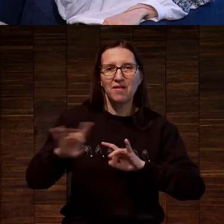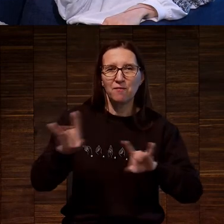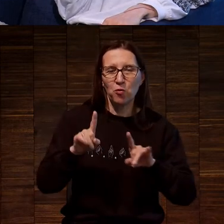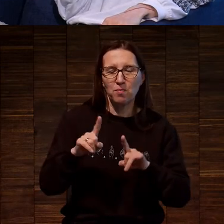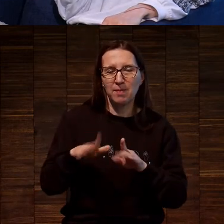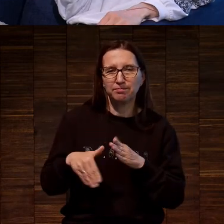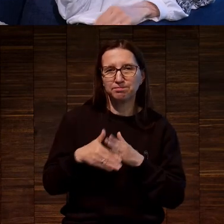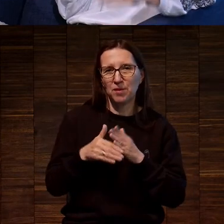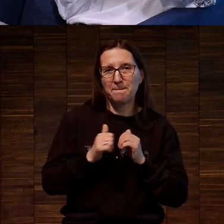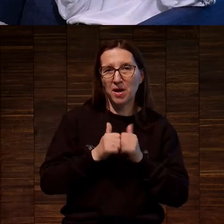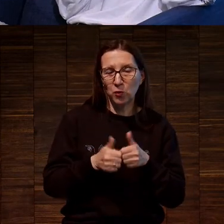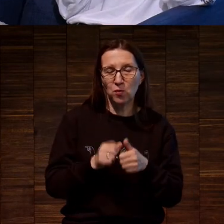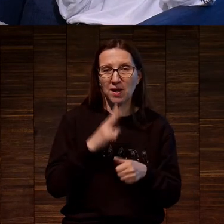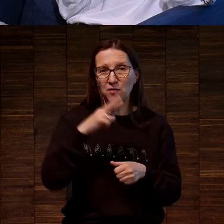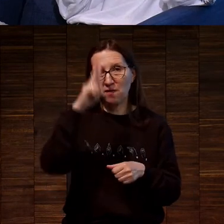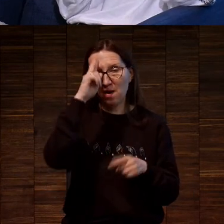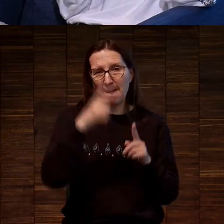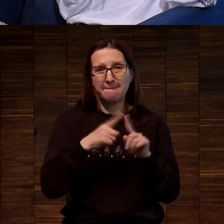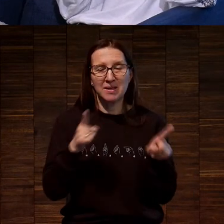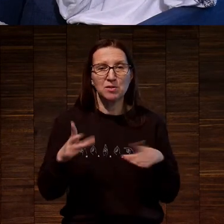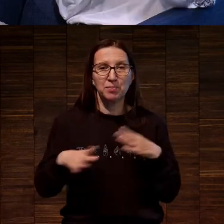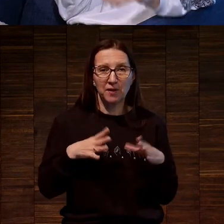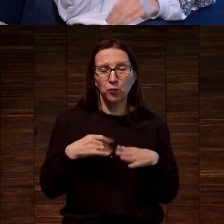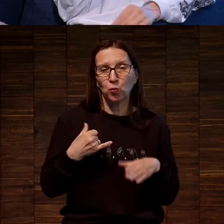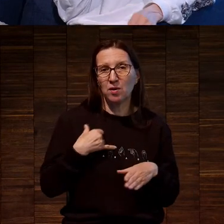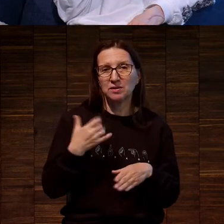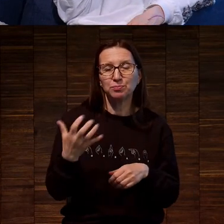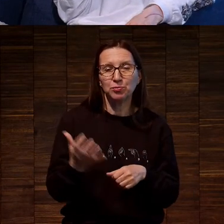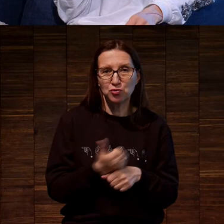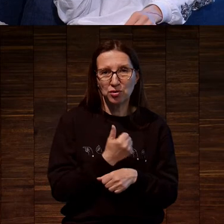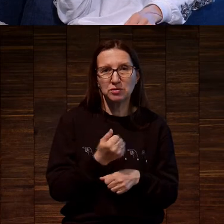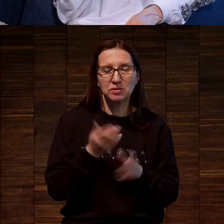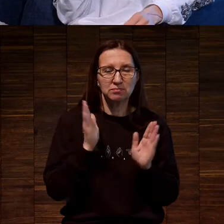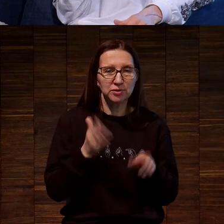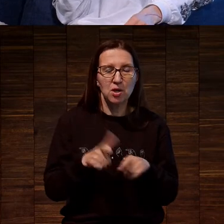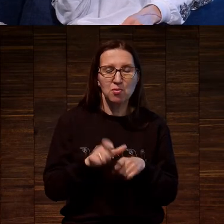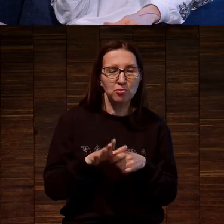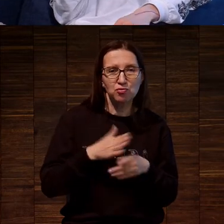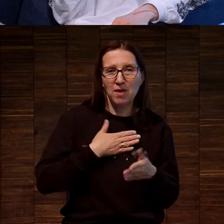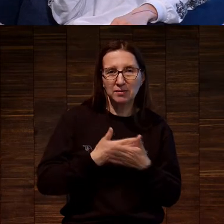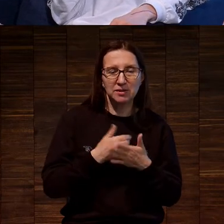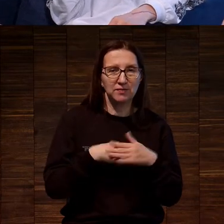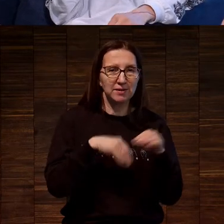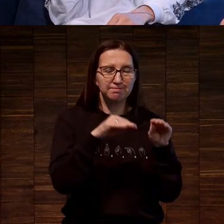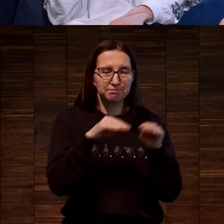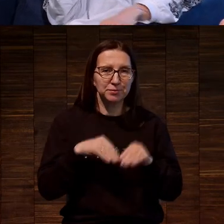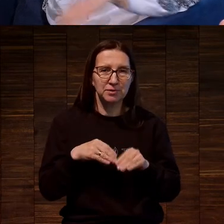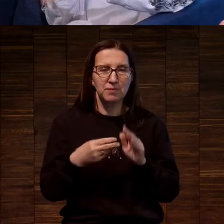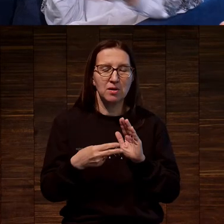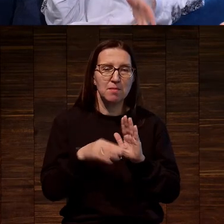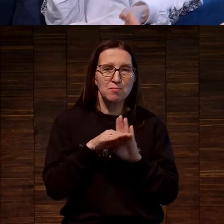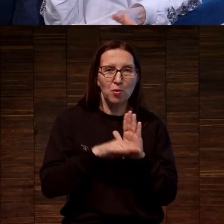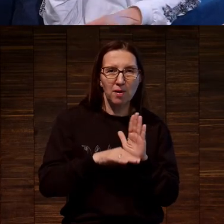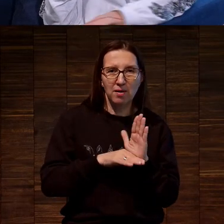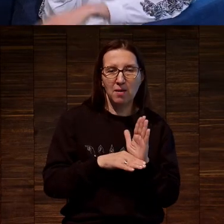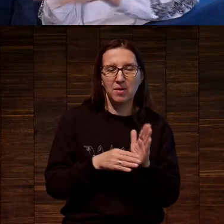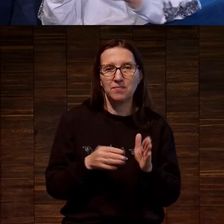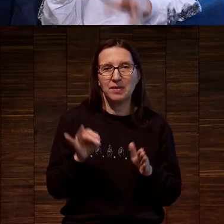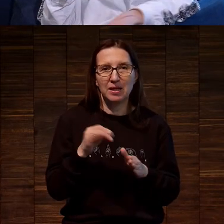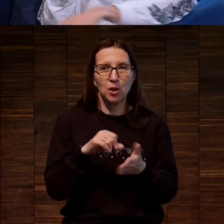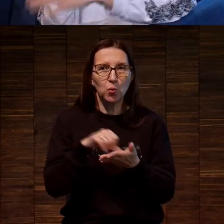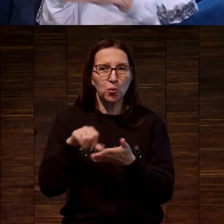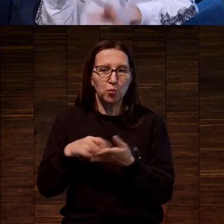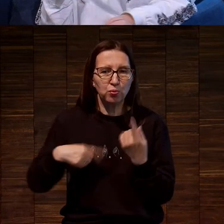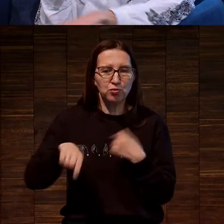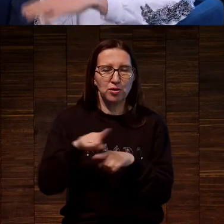за 2 месяца подготовки у нас получилась достаточно насыщенная программа. Подожди, у нас еще участники,